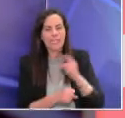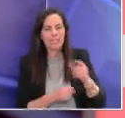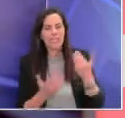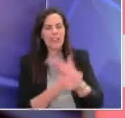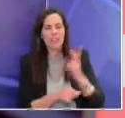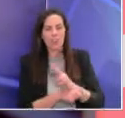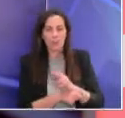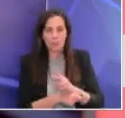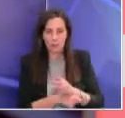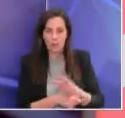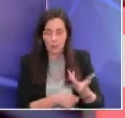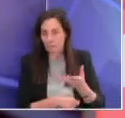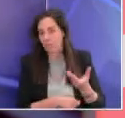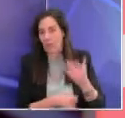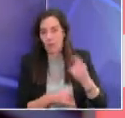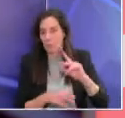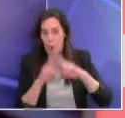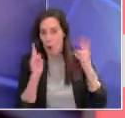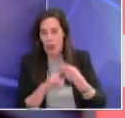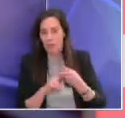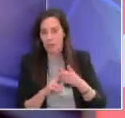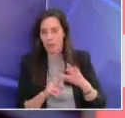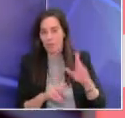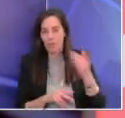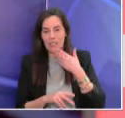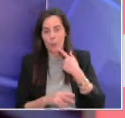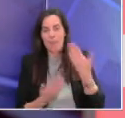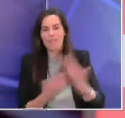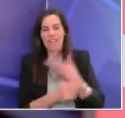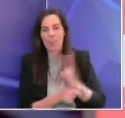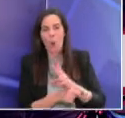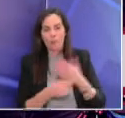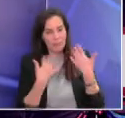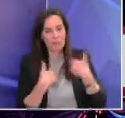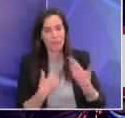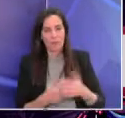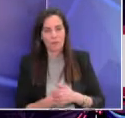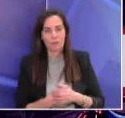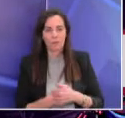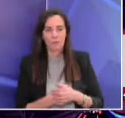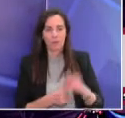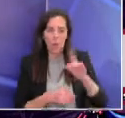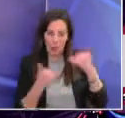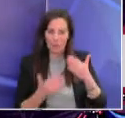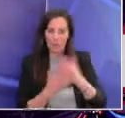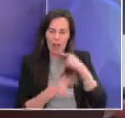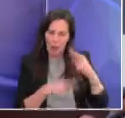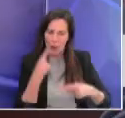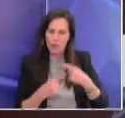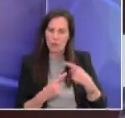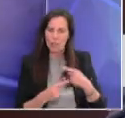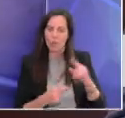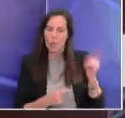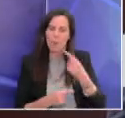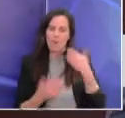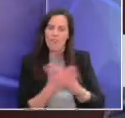זה? ויצא לך טוב, כי היום כל העולם וכל ישראל מדברת על פייק ניוז. פייק ניוז. ספר קצת. לא רק היום, כבר כמה שנים כל העולם מדבר